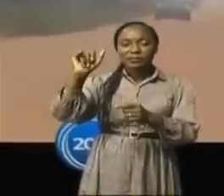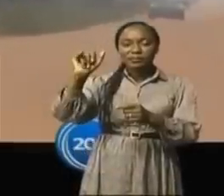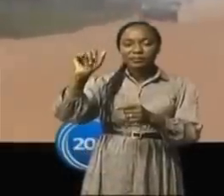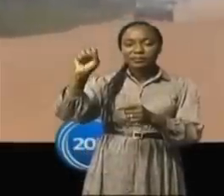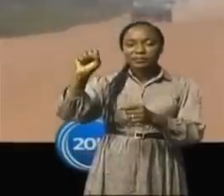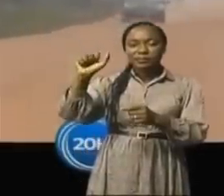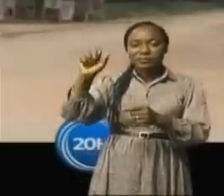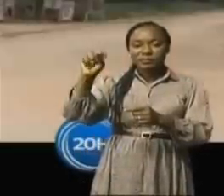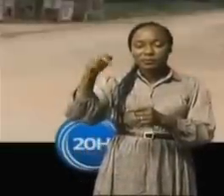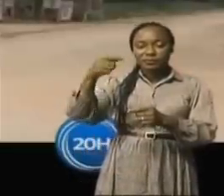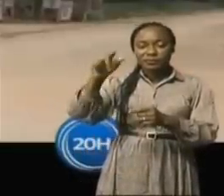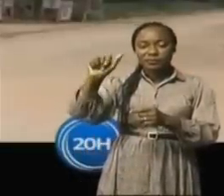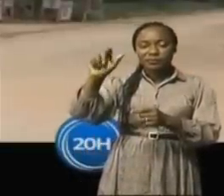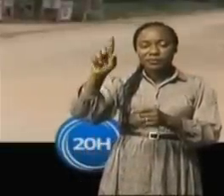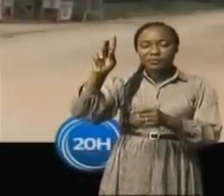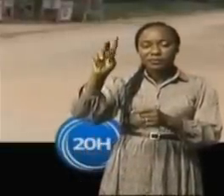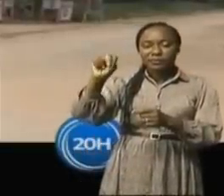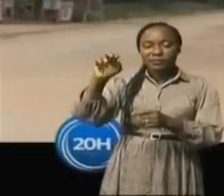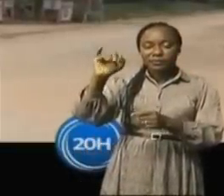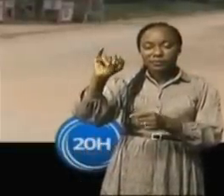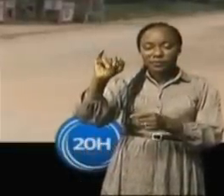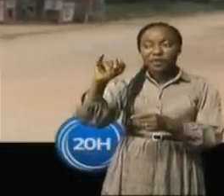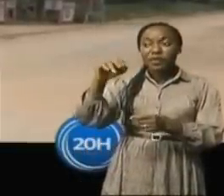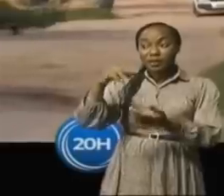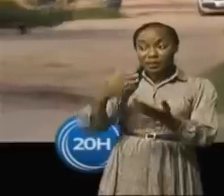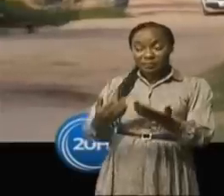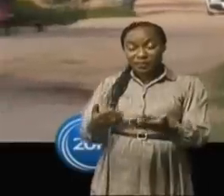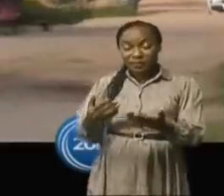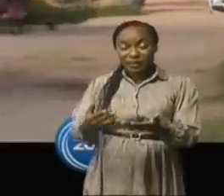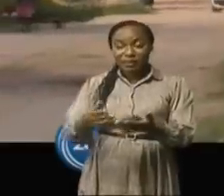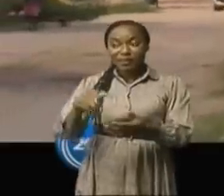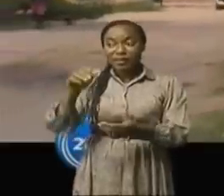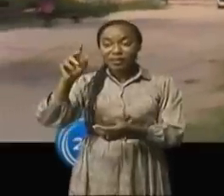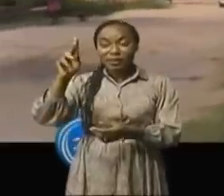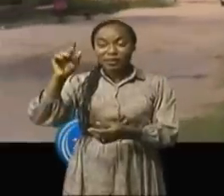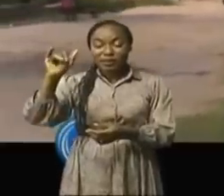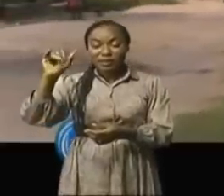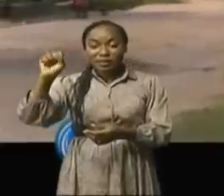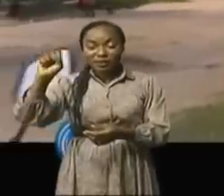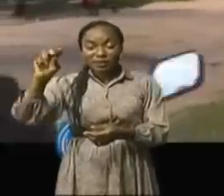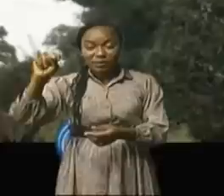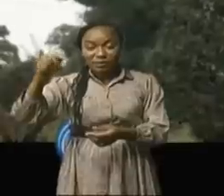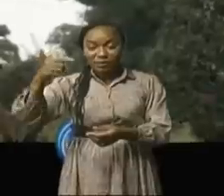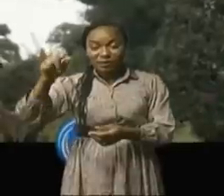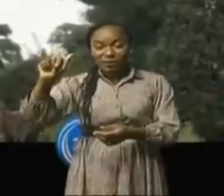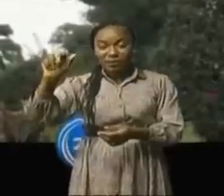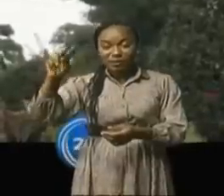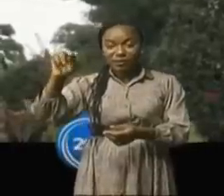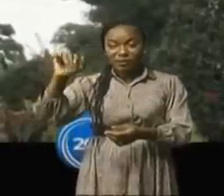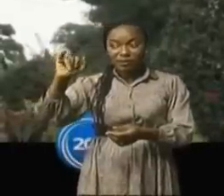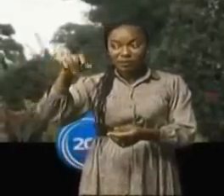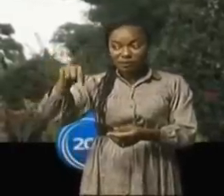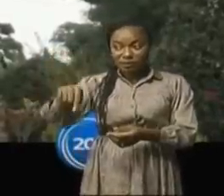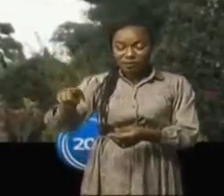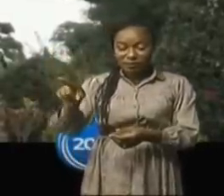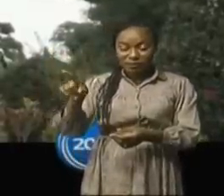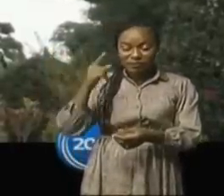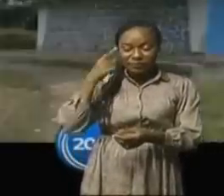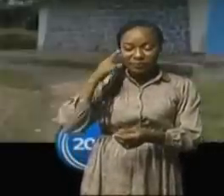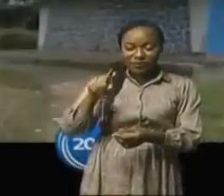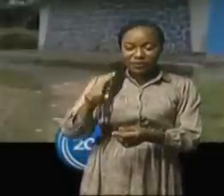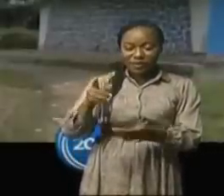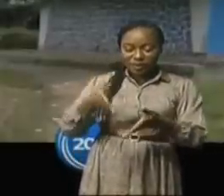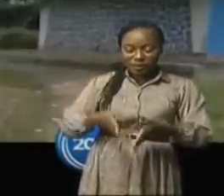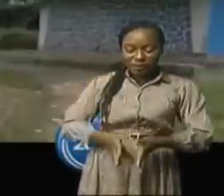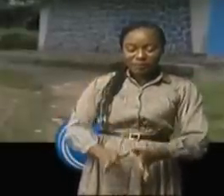commune mathématique, elle existe à Kisangani. Et c'est ainsi que les Boyomé désignent la commune de Mangobo, fief de Patrice